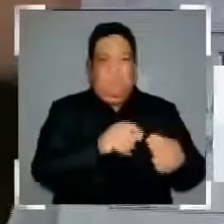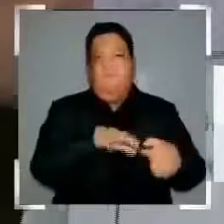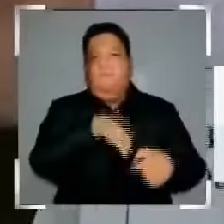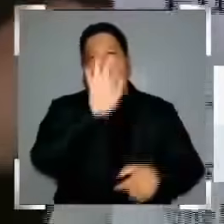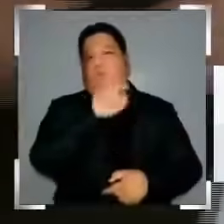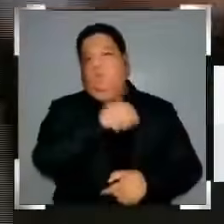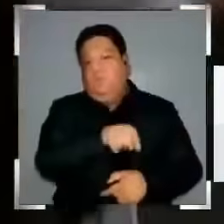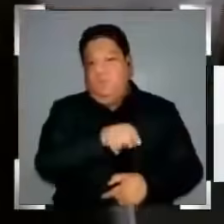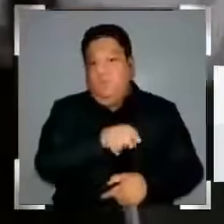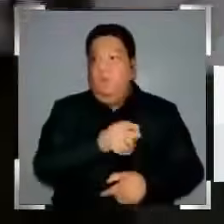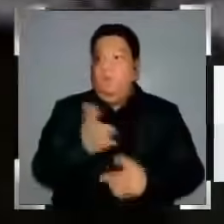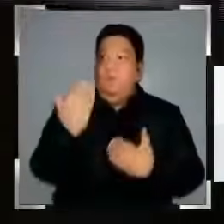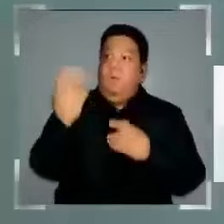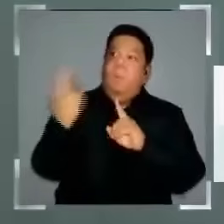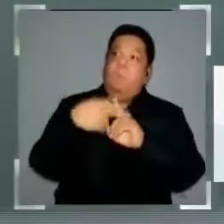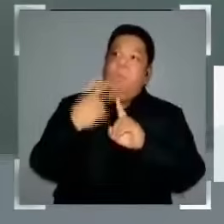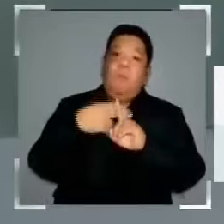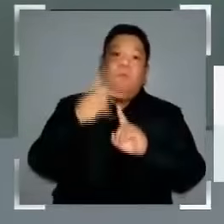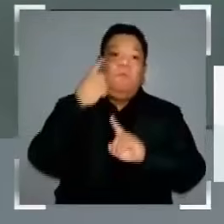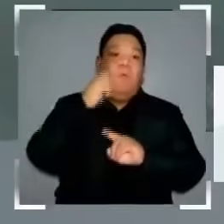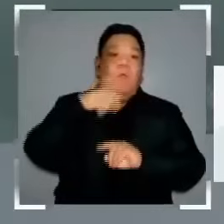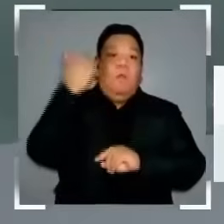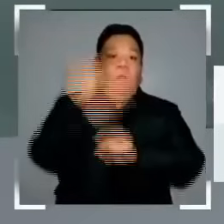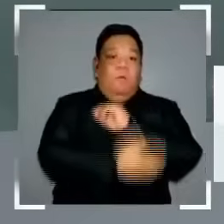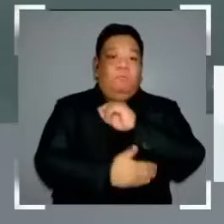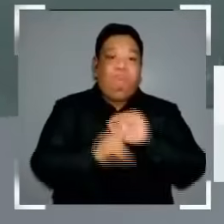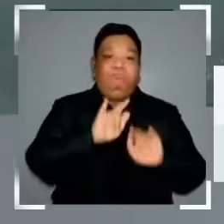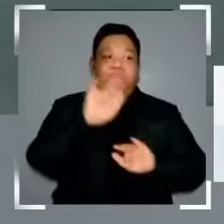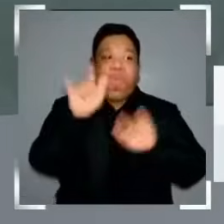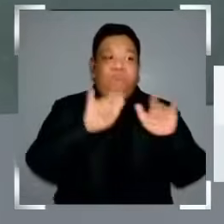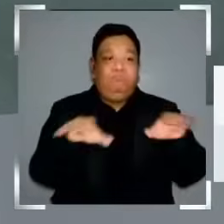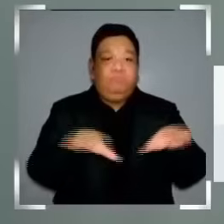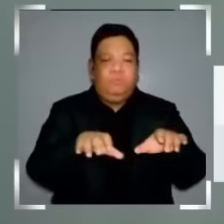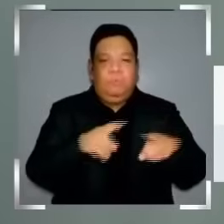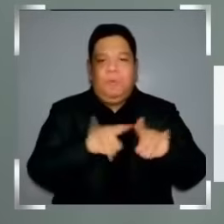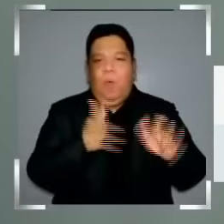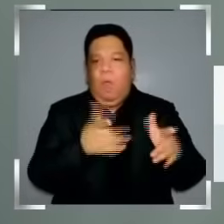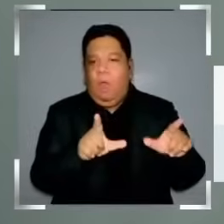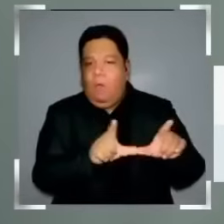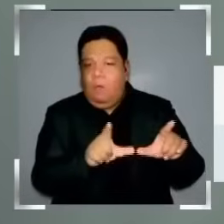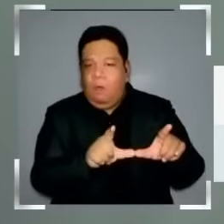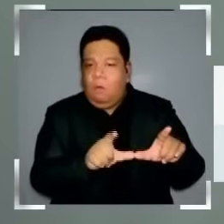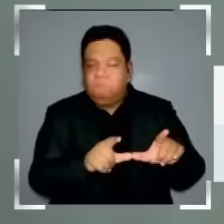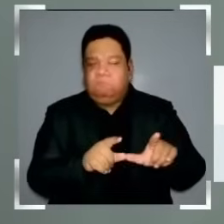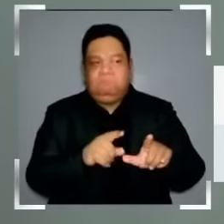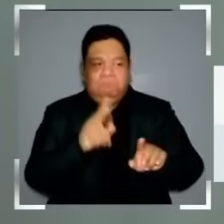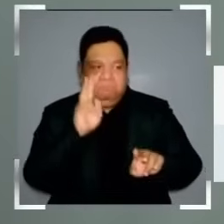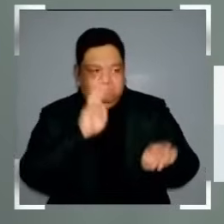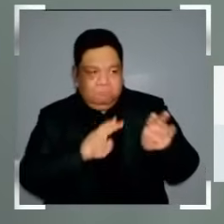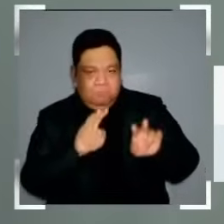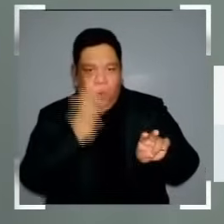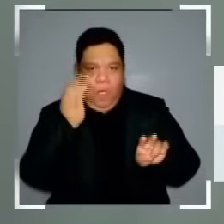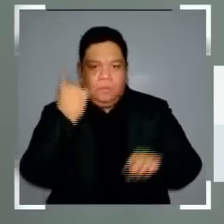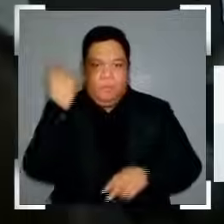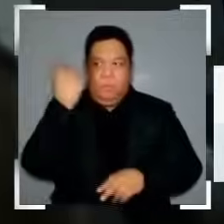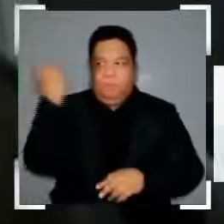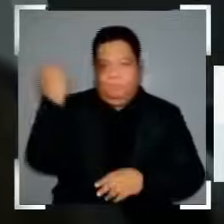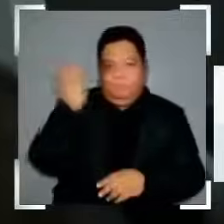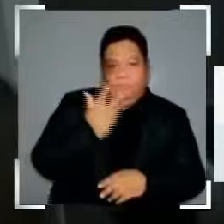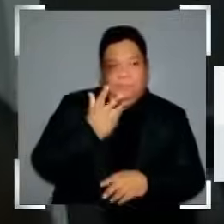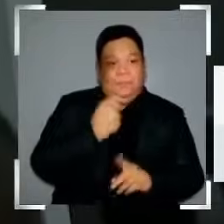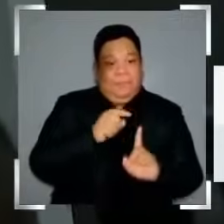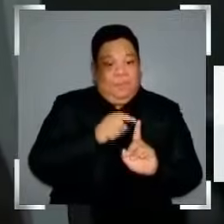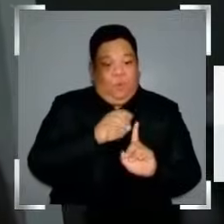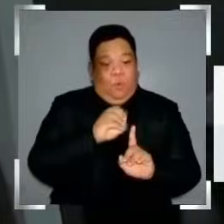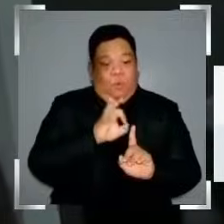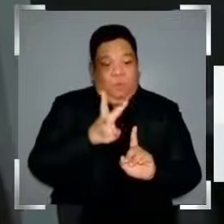overseas workers nang walang lisensya. Na-surveillance din daw nila ang agency makaraang makatanggap ng sumbong mula sa asawa ng OFW na